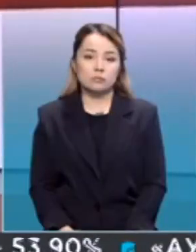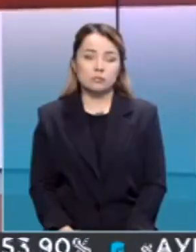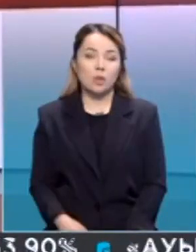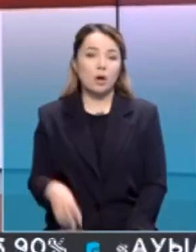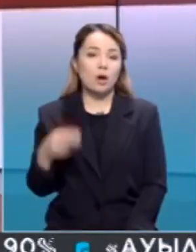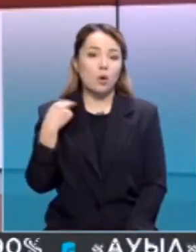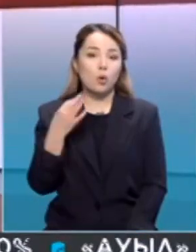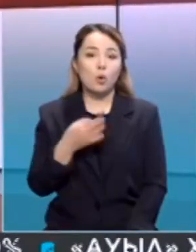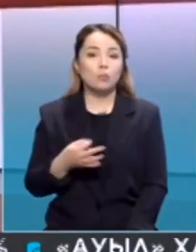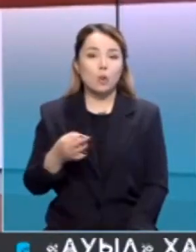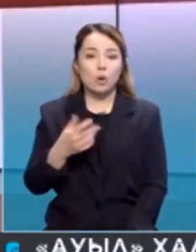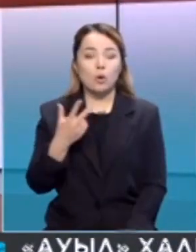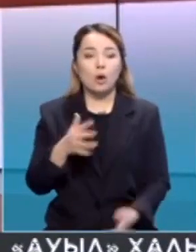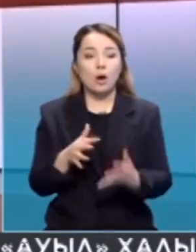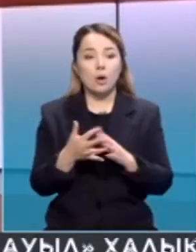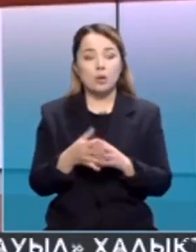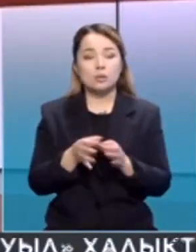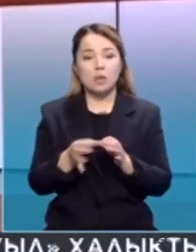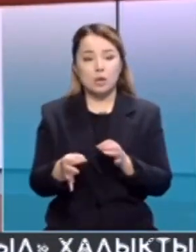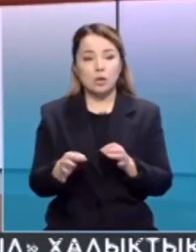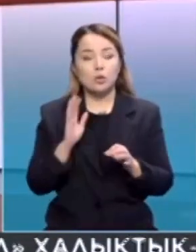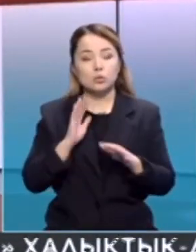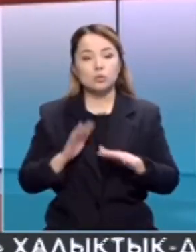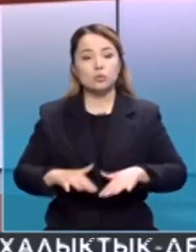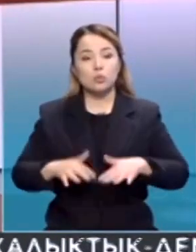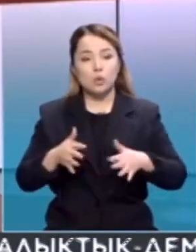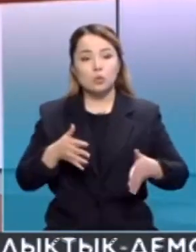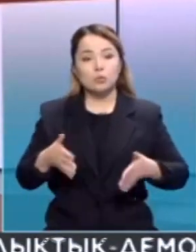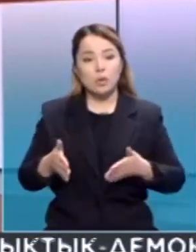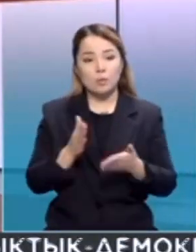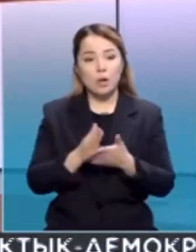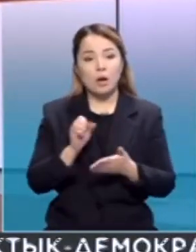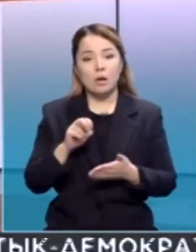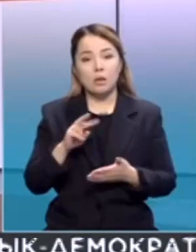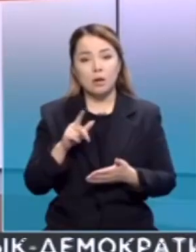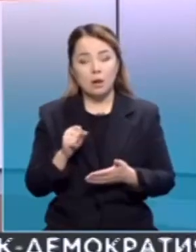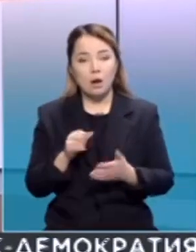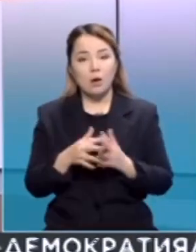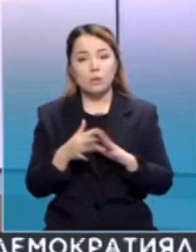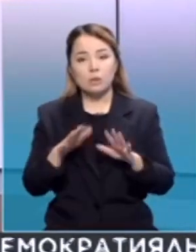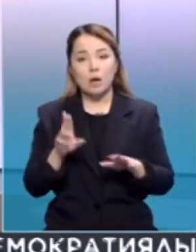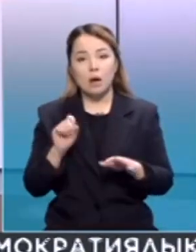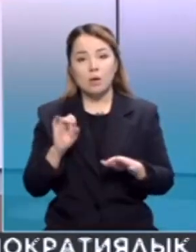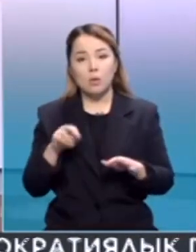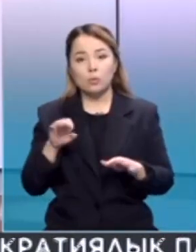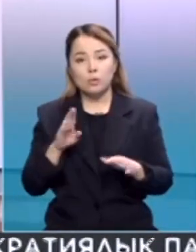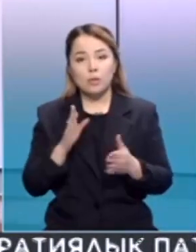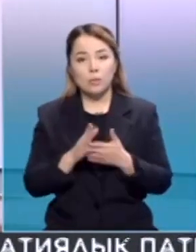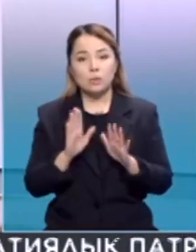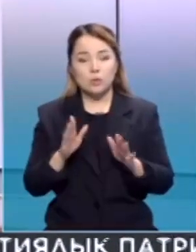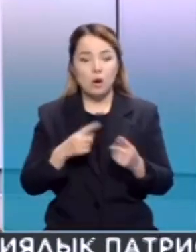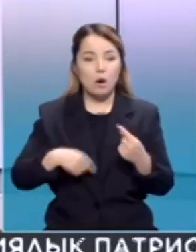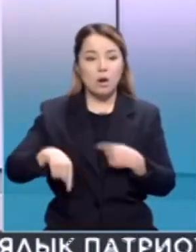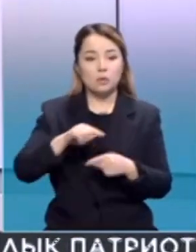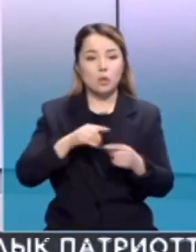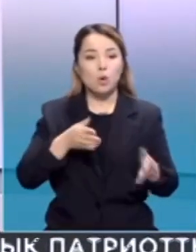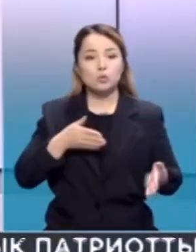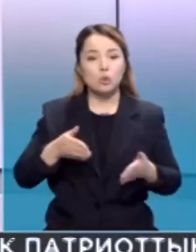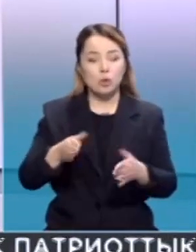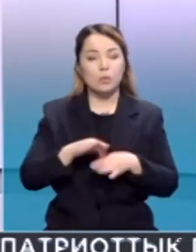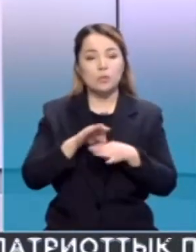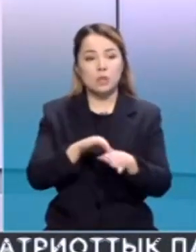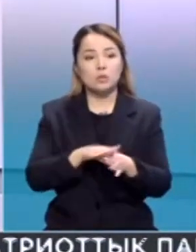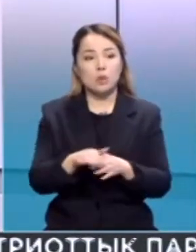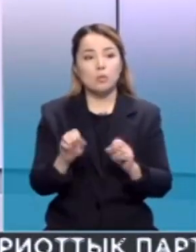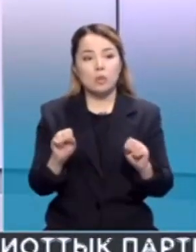Ал Ақтөбе облысында үш ауылға баратын жолды су шайып кетті. Қазір Алға ауданына қарасты Қарақұдық елді мекеніне тек айналма жолмен ғана жетуге